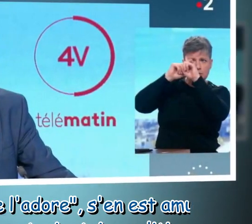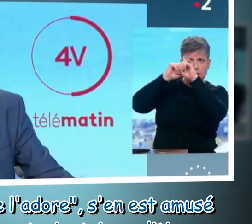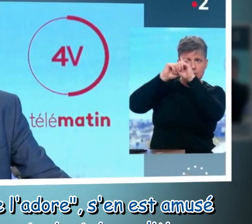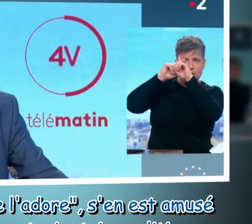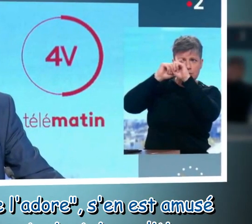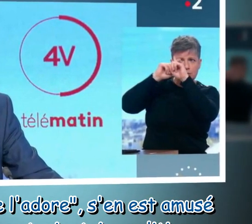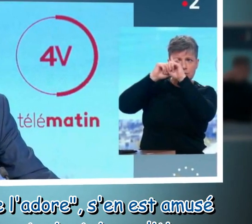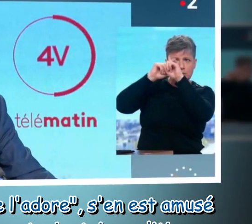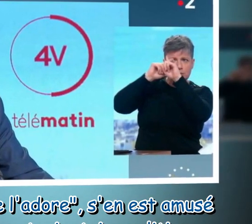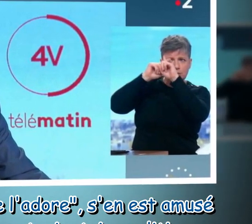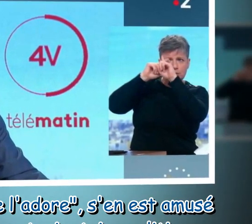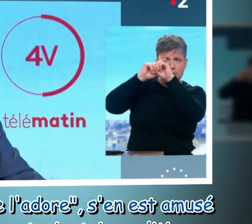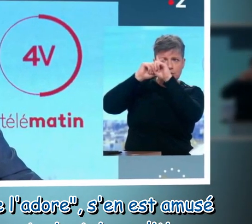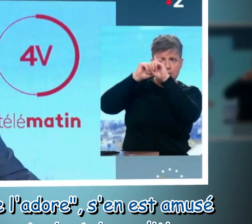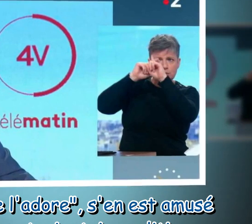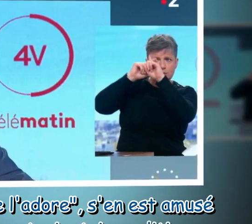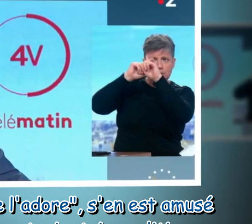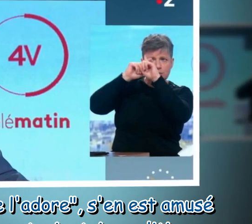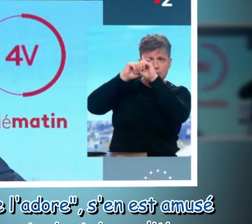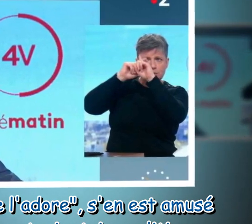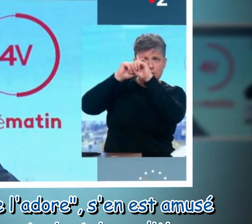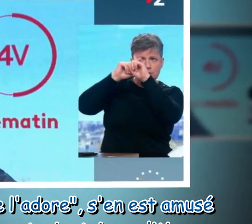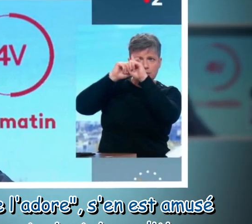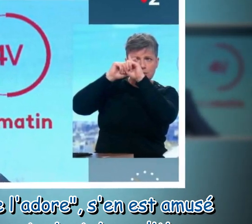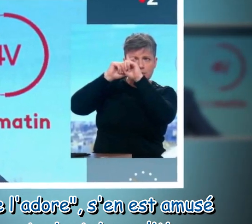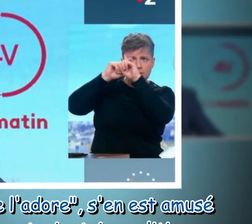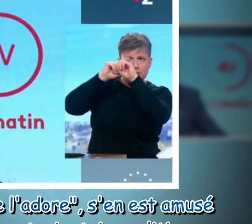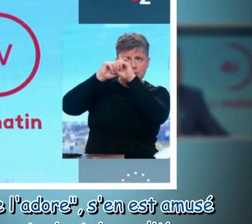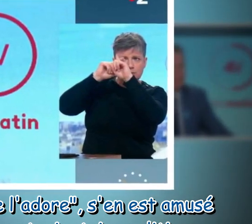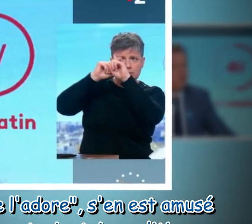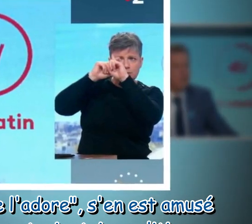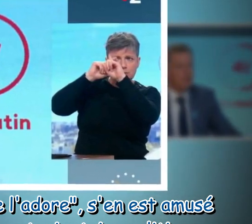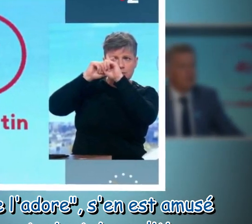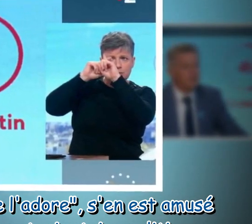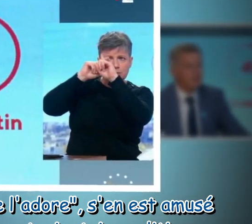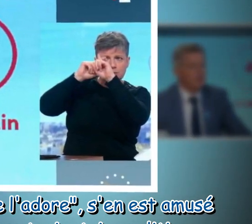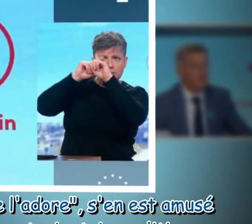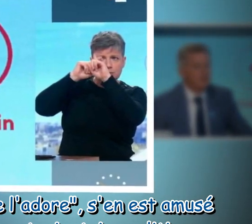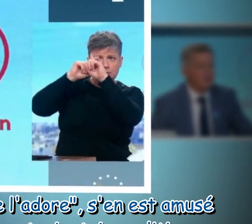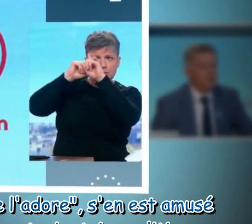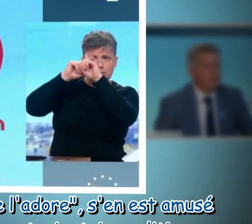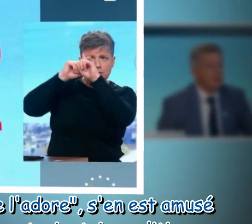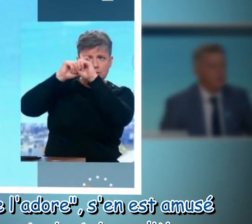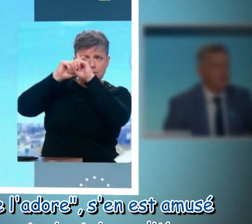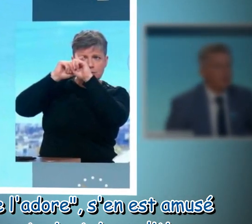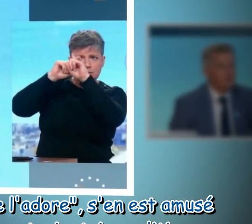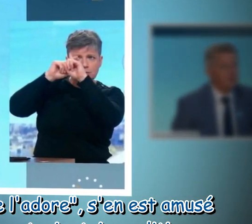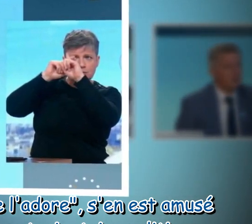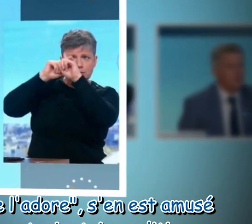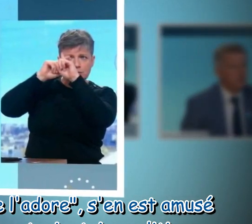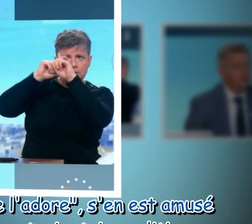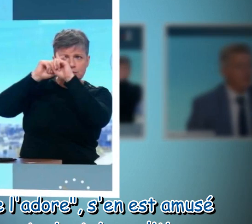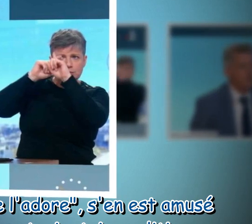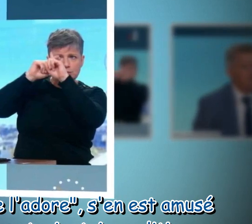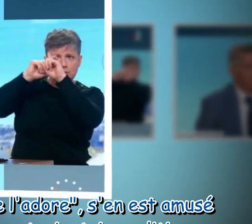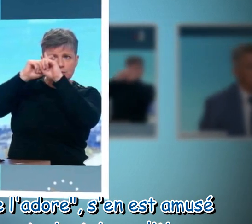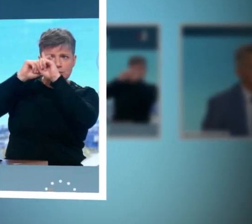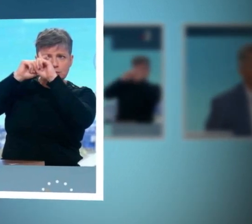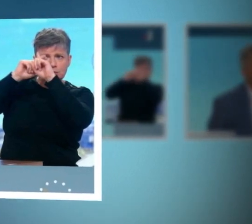Oui je sais, je la chante aussi et je l'adore, s'en est amusé le député, sans y voir un lien avec sa trajectoire